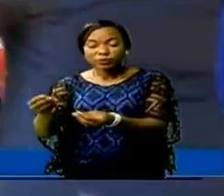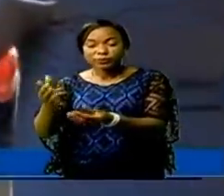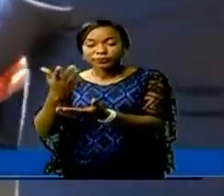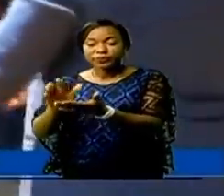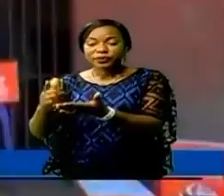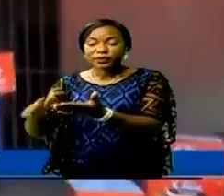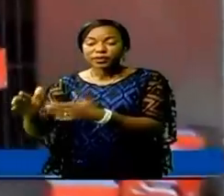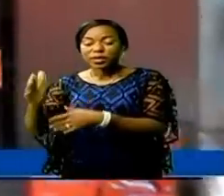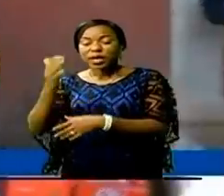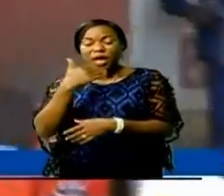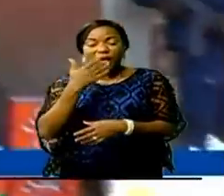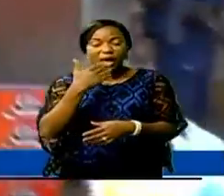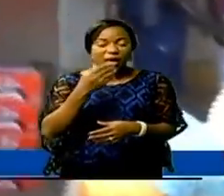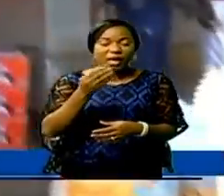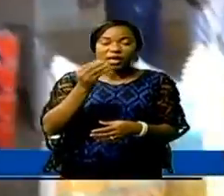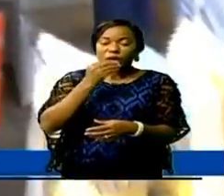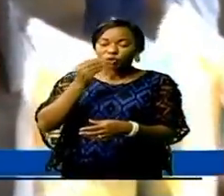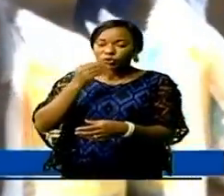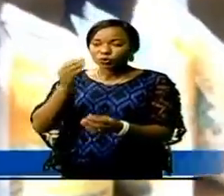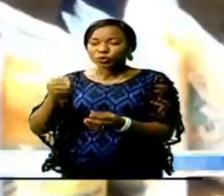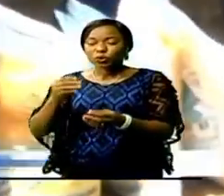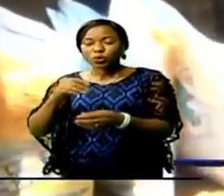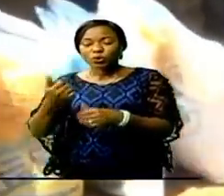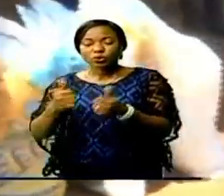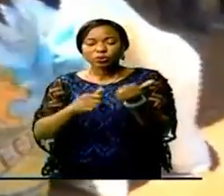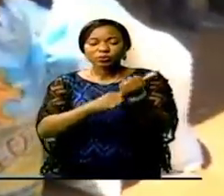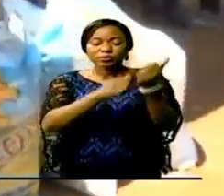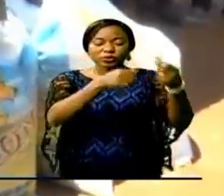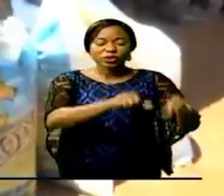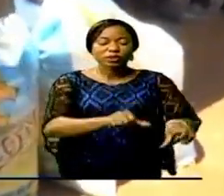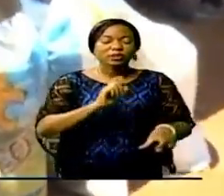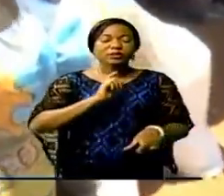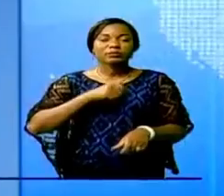vivres et non-vivres à ceux qui sont restés à la prison.